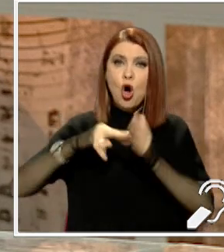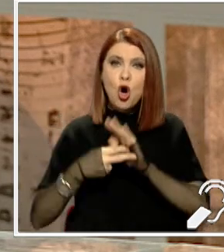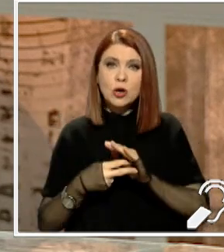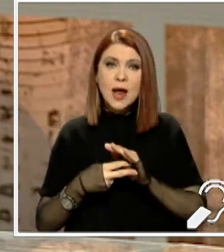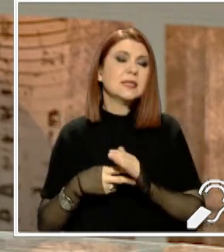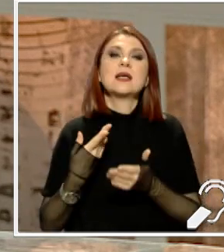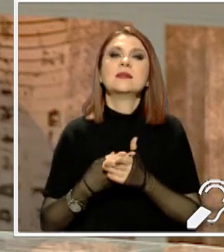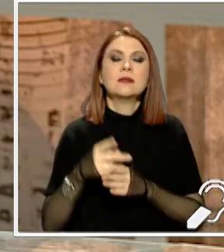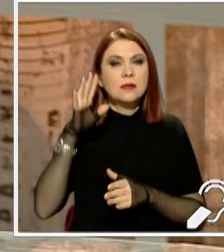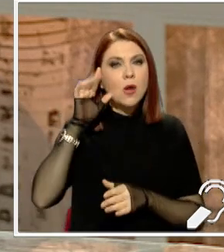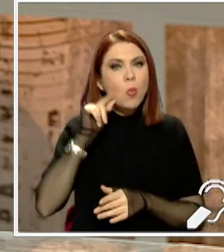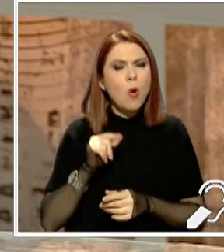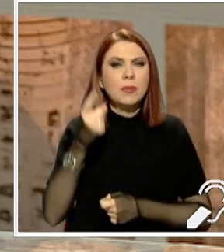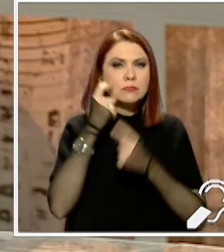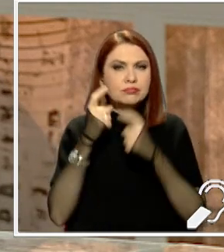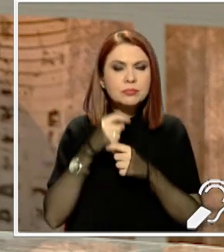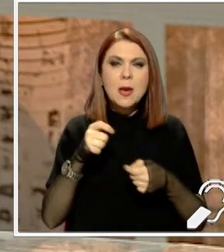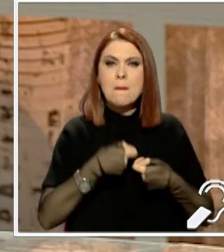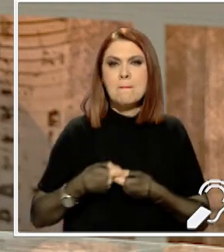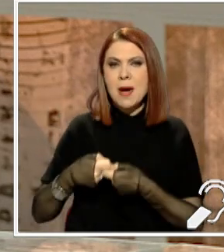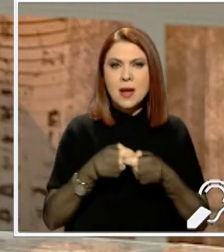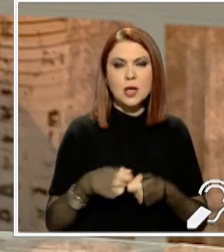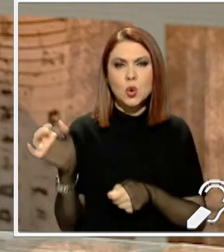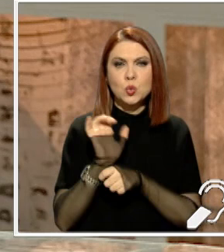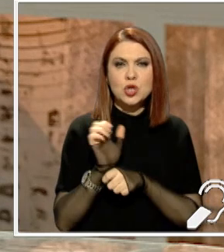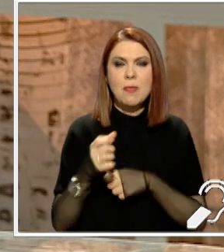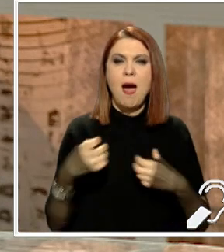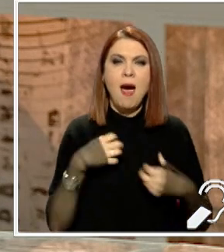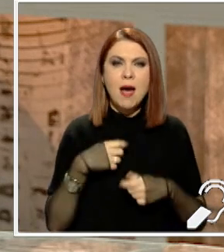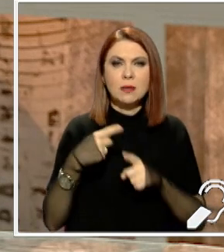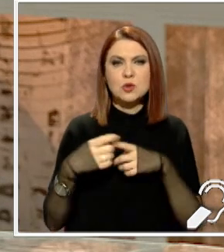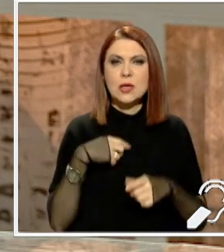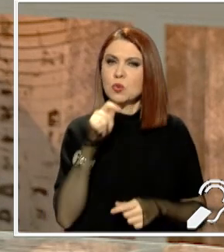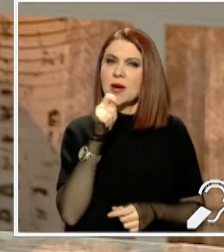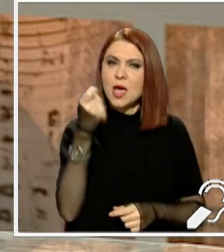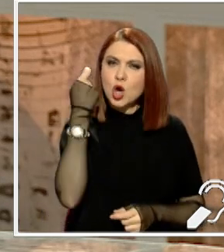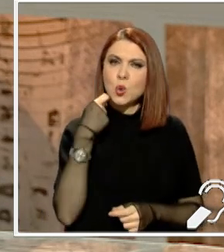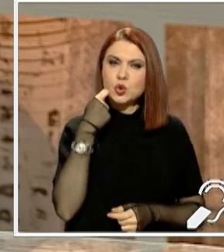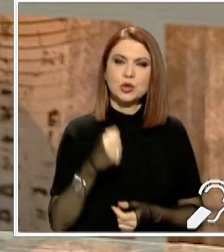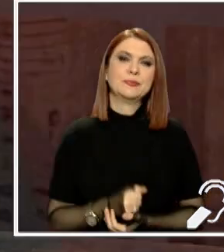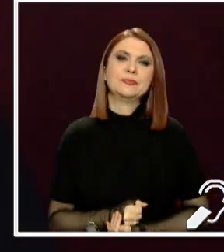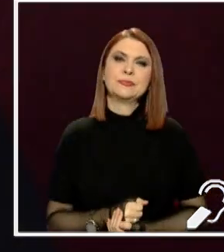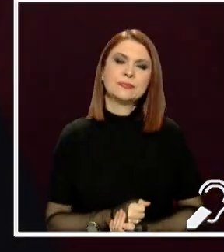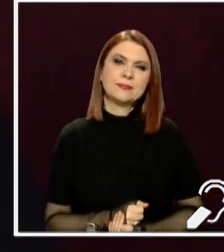de Reactor de Creație și Experiment, în parteneriat cu Cinema Arta și Teatrul Maghiar Cluj.